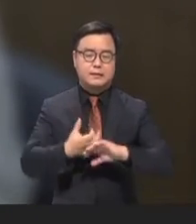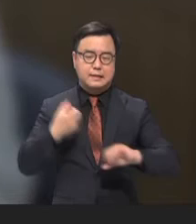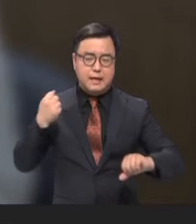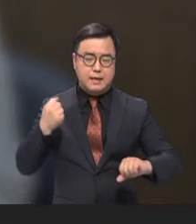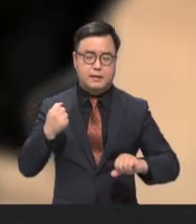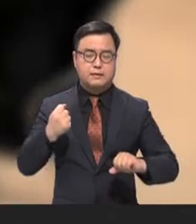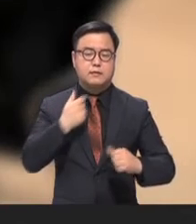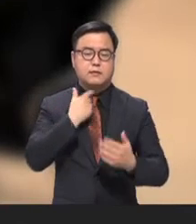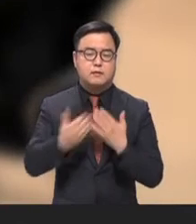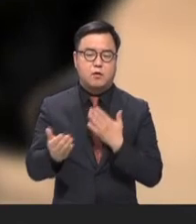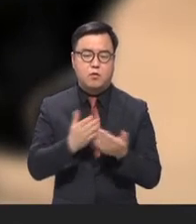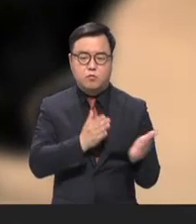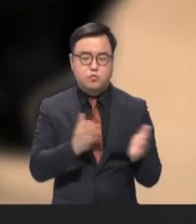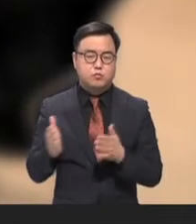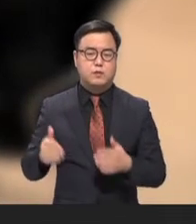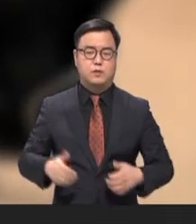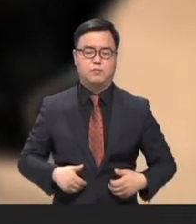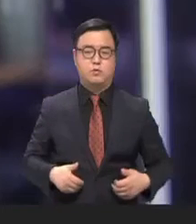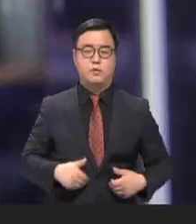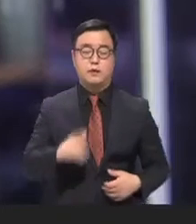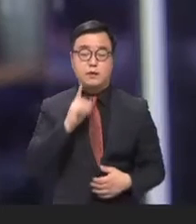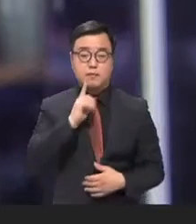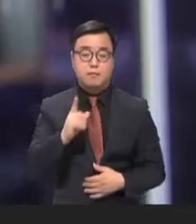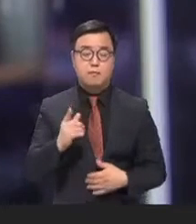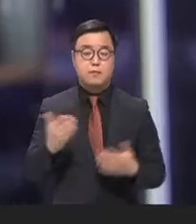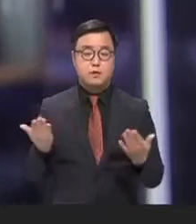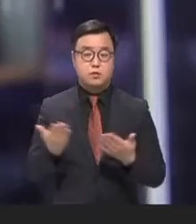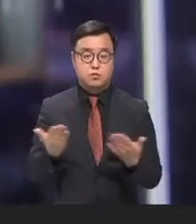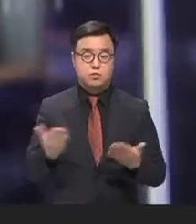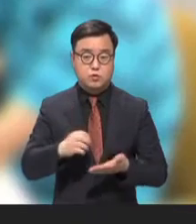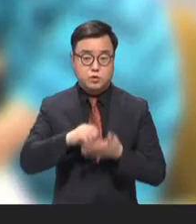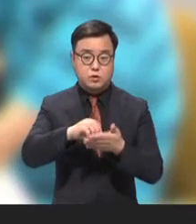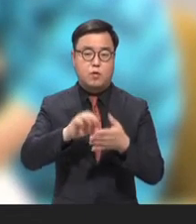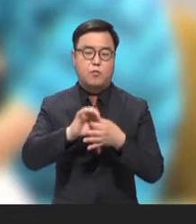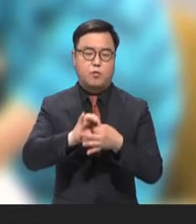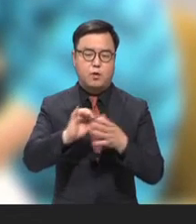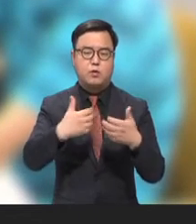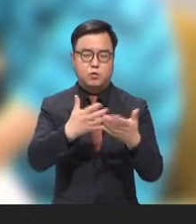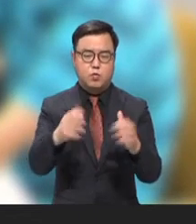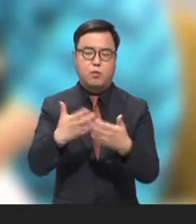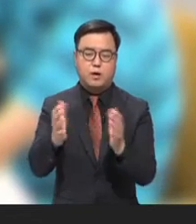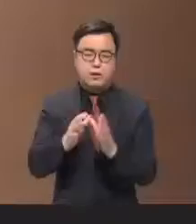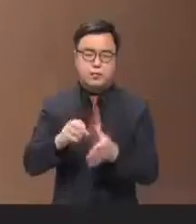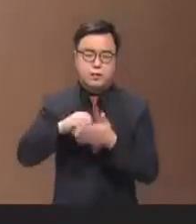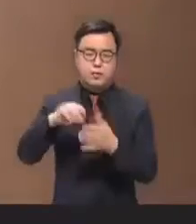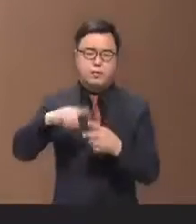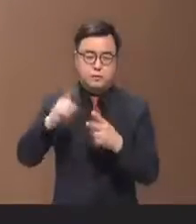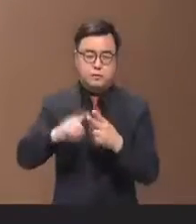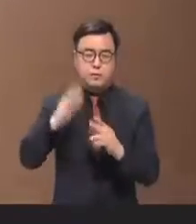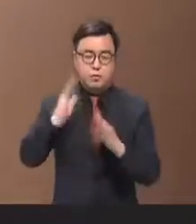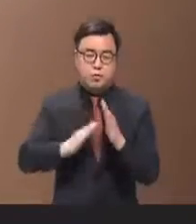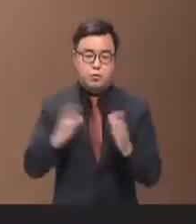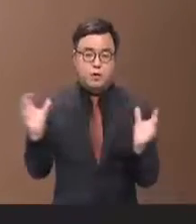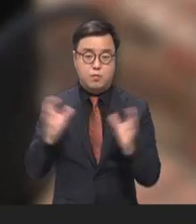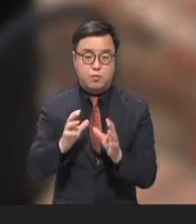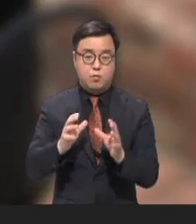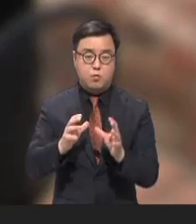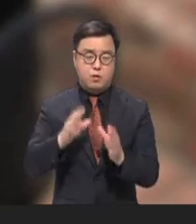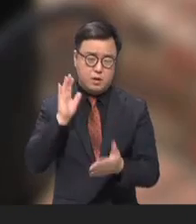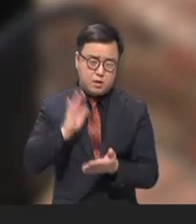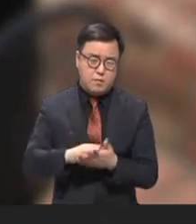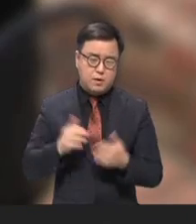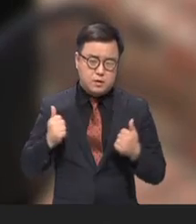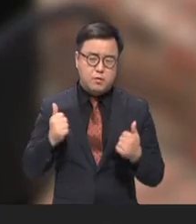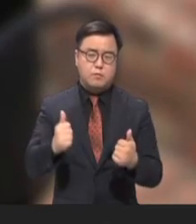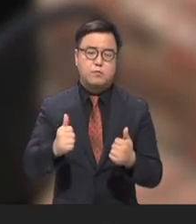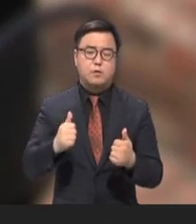부담으로 작용하고 있는 겁니다. 학생들은 취업 관련 동아리 여러 곳을 동시에 가입하거나 공모전 참가에 열을 올리는 등 스펙